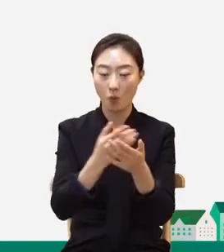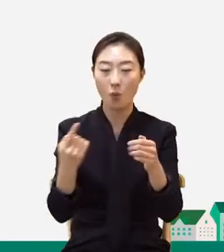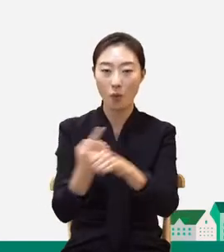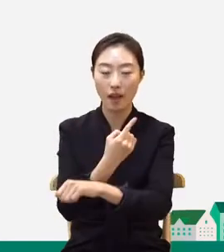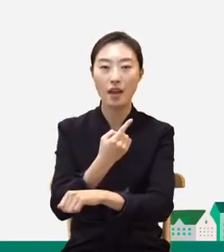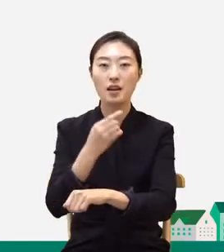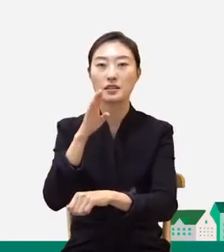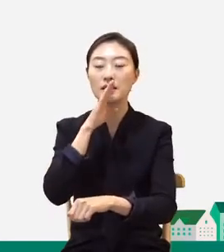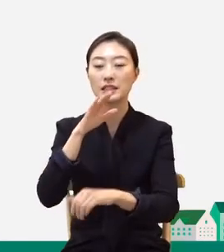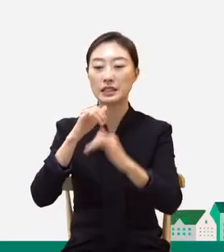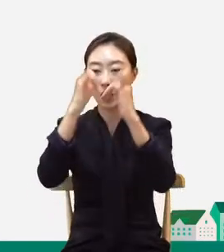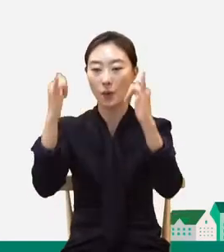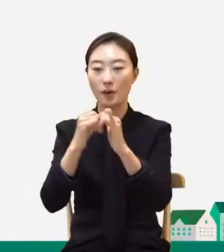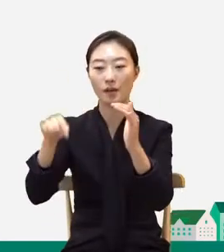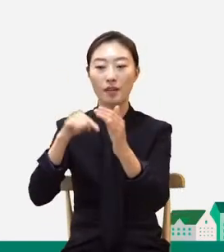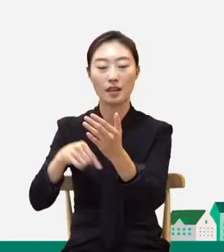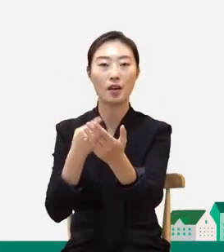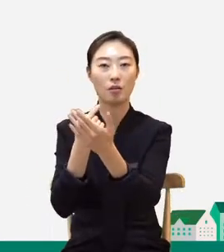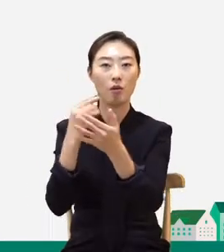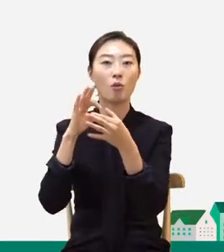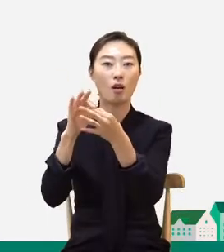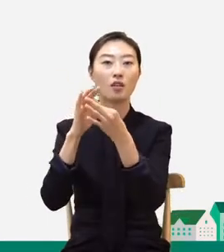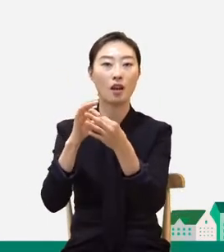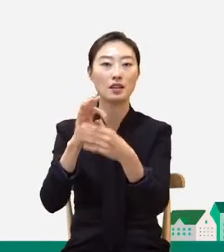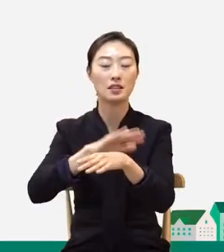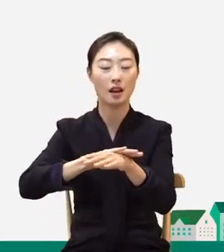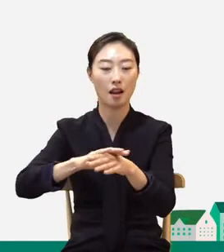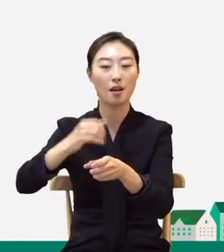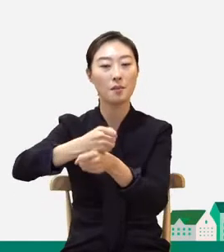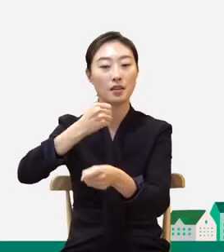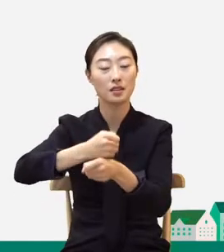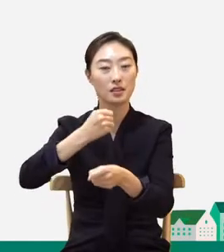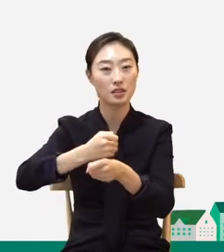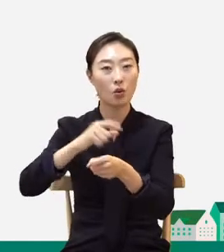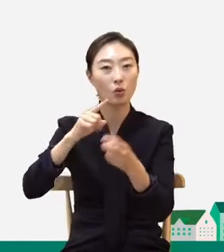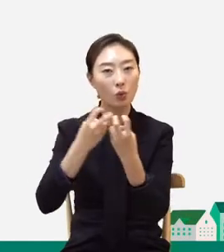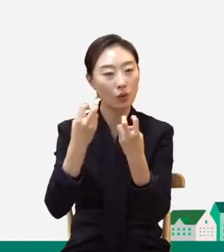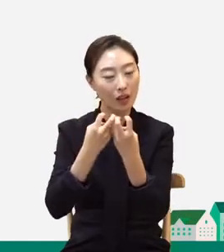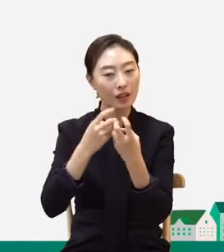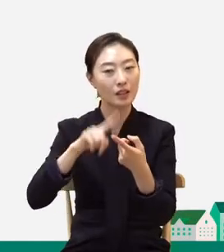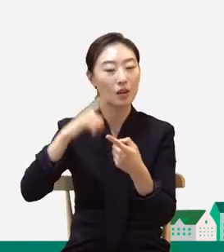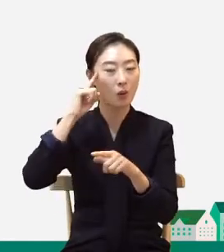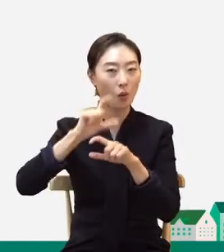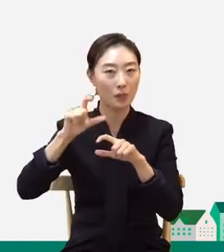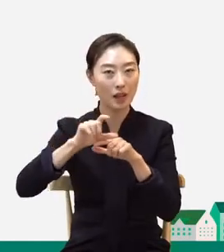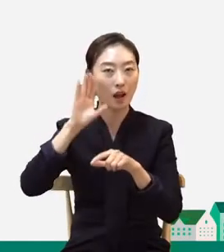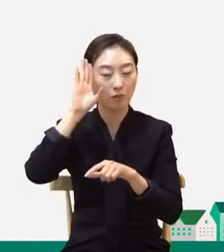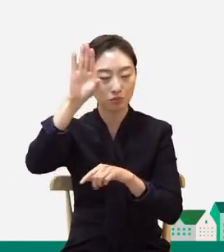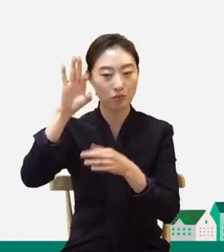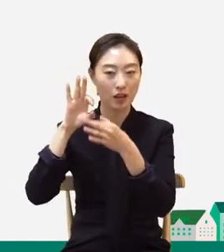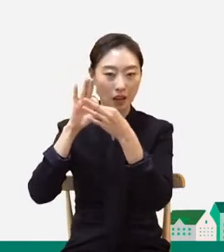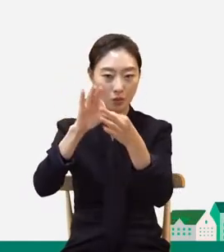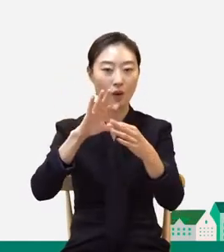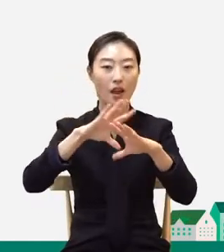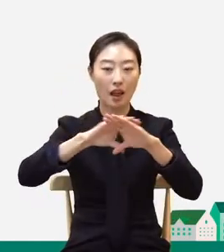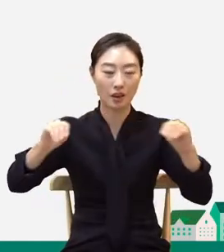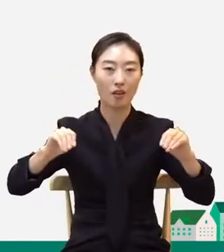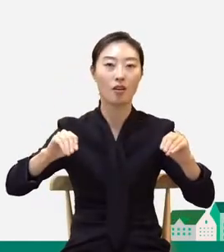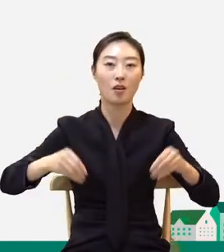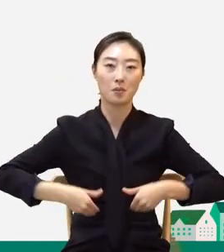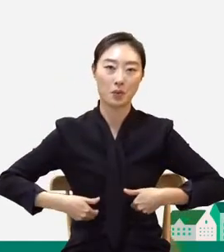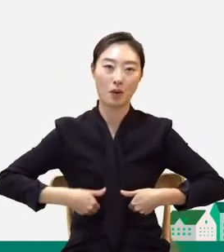사회적 역할을 가질 수 있도록 하는 것들을 고민하고 있고 저희가 계속 앞으로 고민해야 될 과제로 경험을